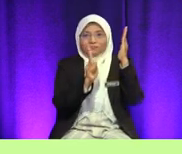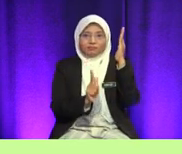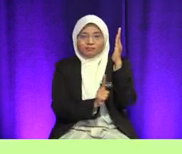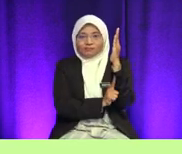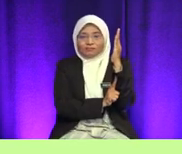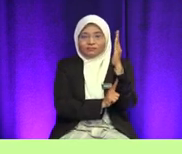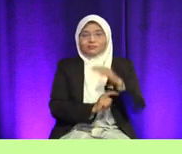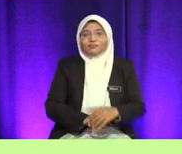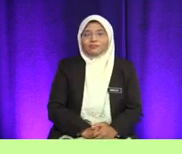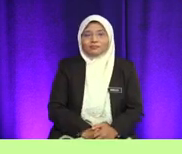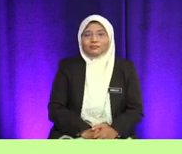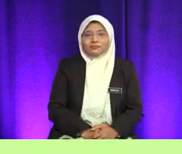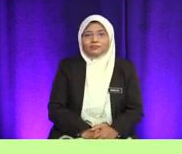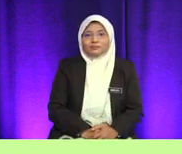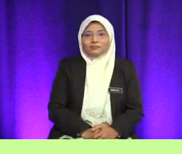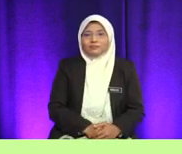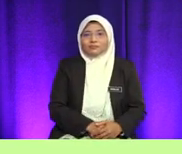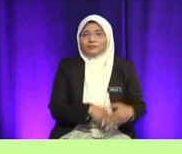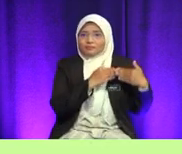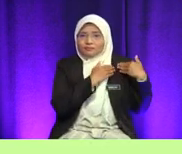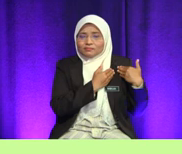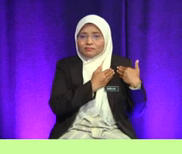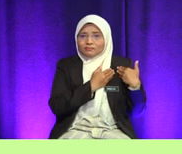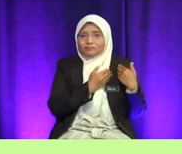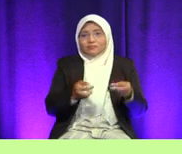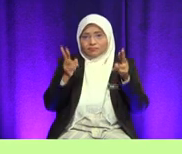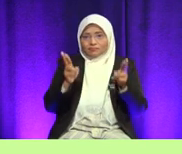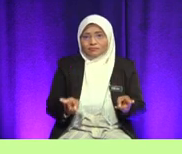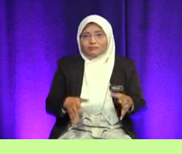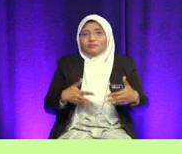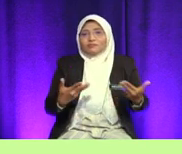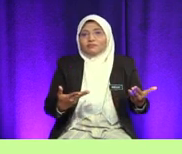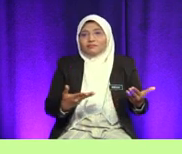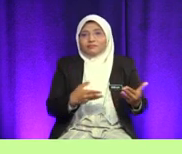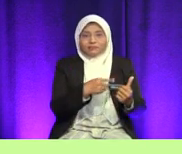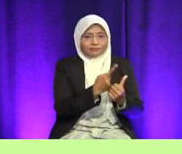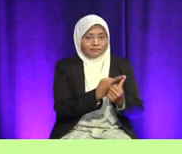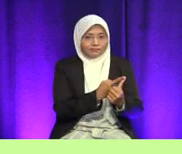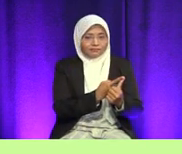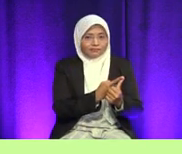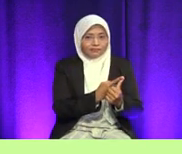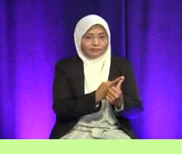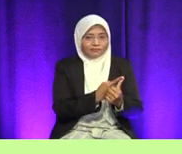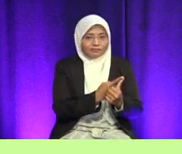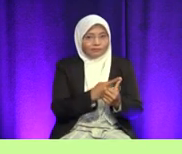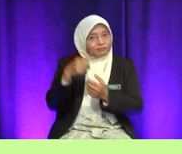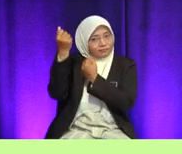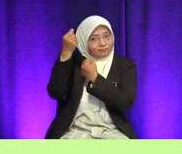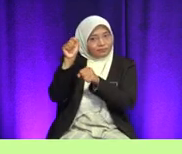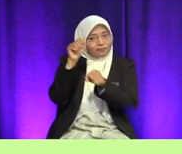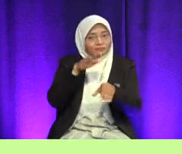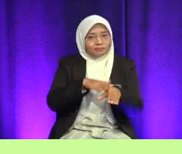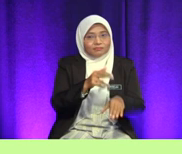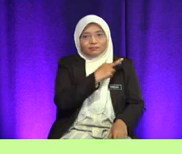tapi kita lihat pulau Pranata rakyat perlu kesetiaan kepada raja dan negara rakyat